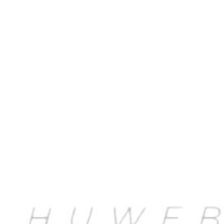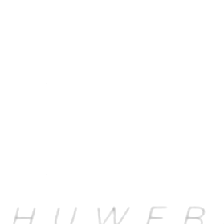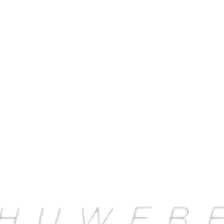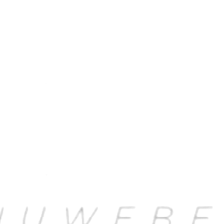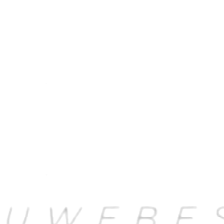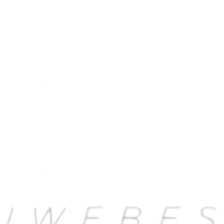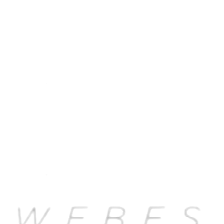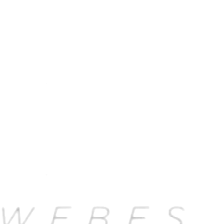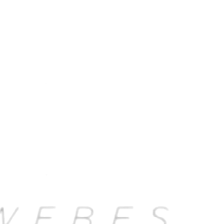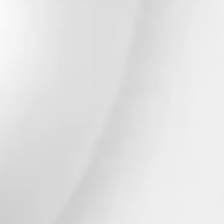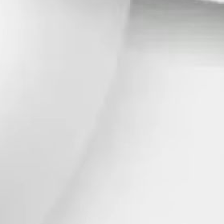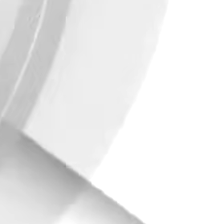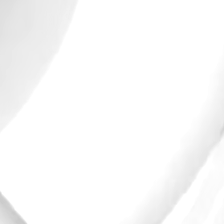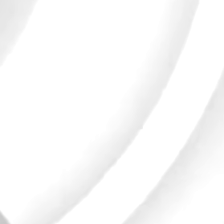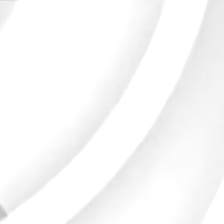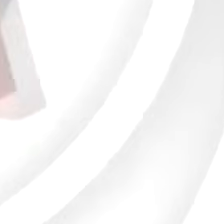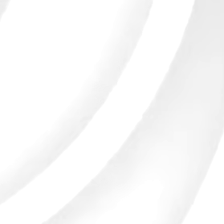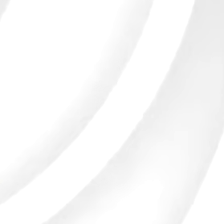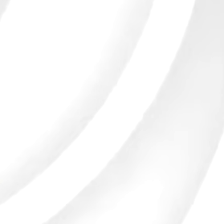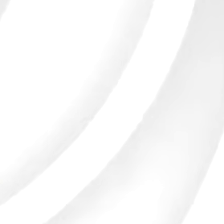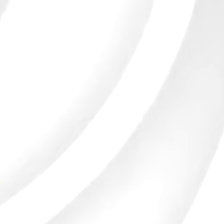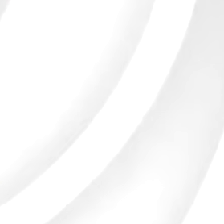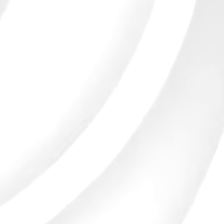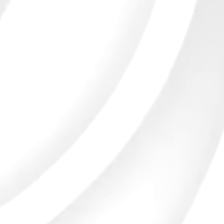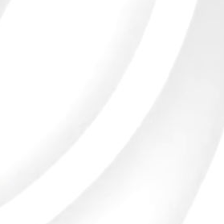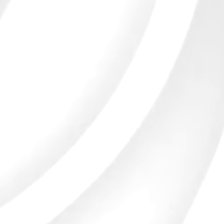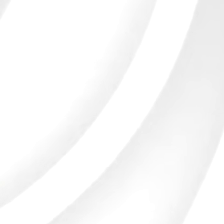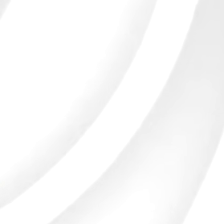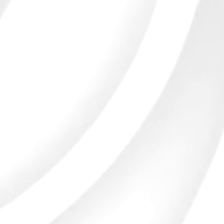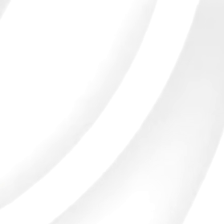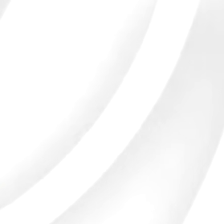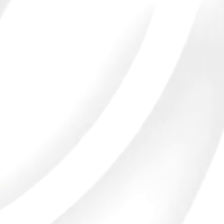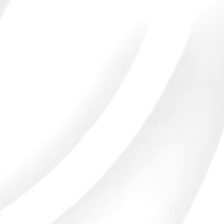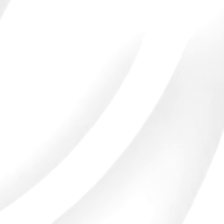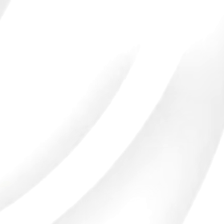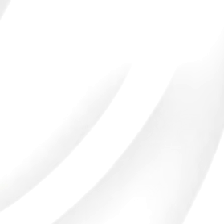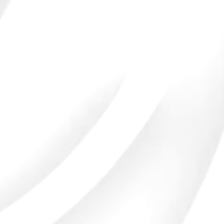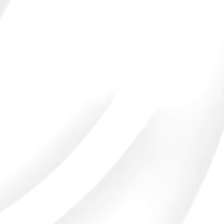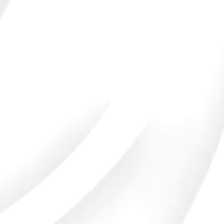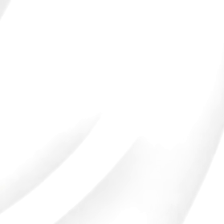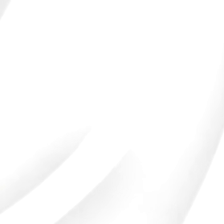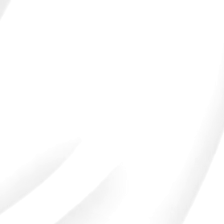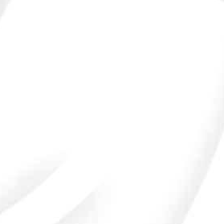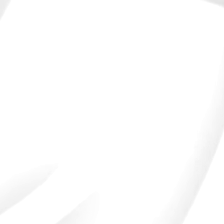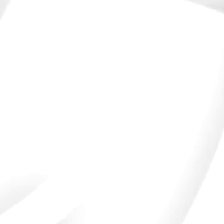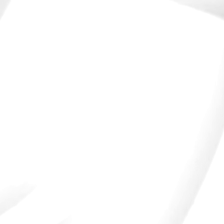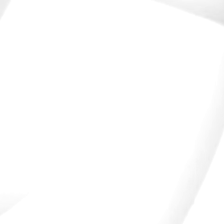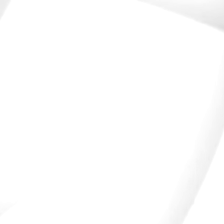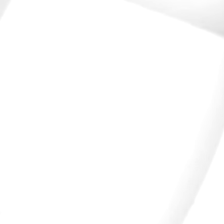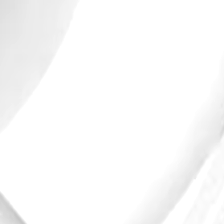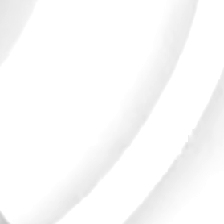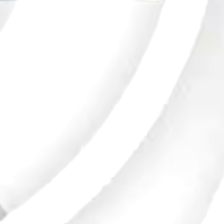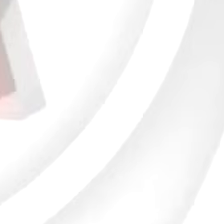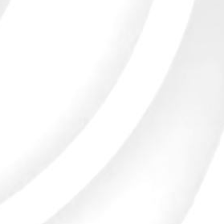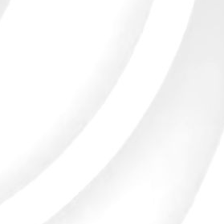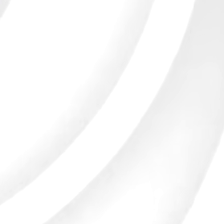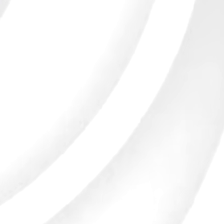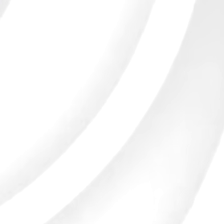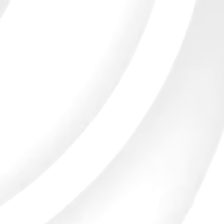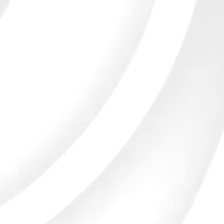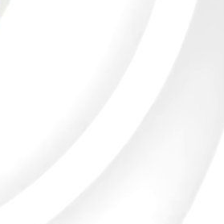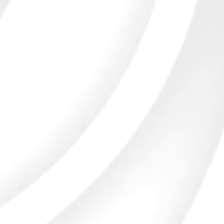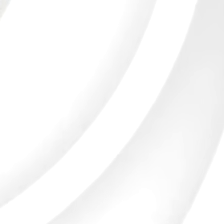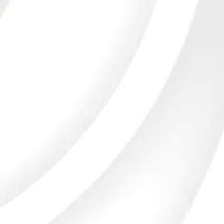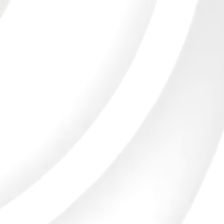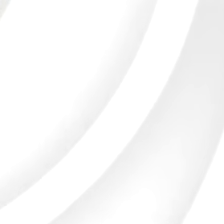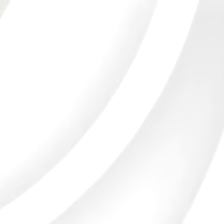ating pagpapatrol sa bayan mula Lunes hanggang Biyernes sa TV Patrol alas 6:30 ng gabi hanggang Sabado